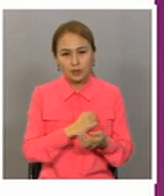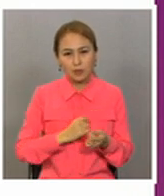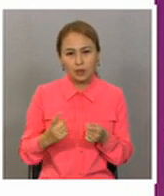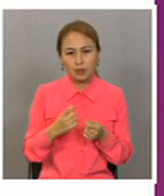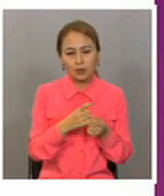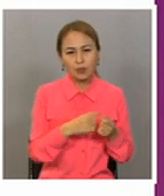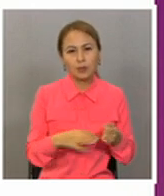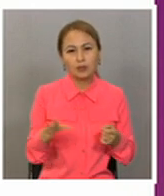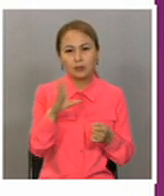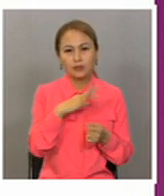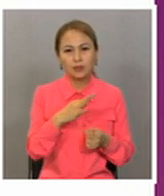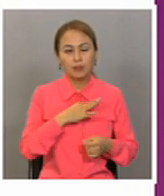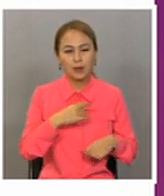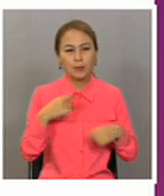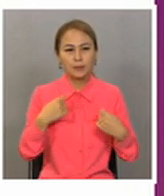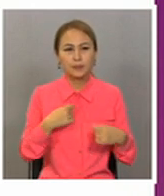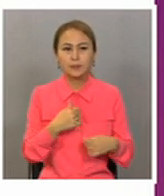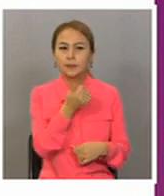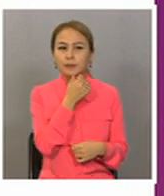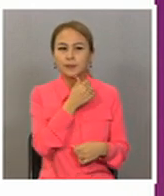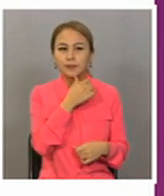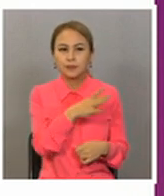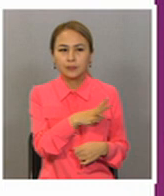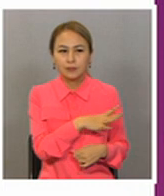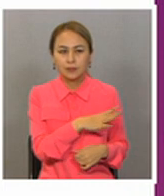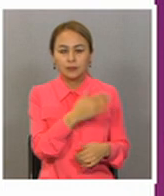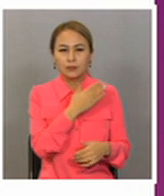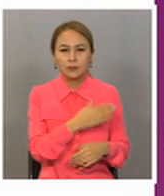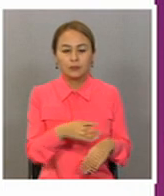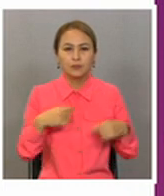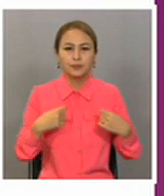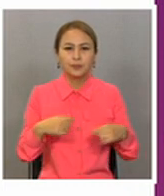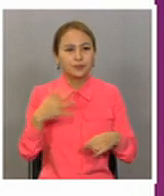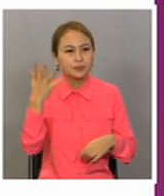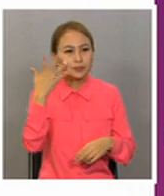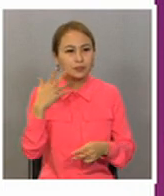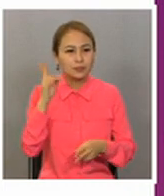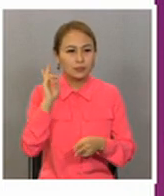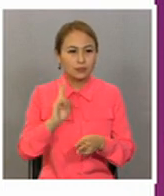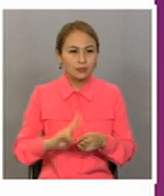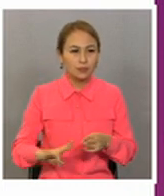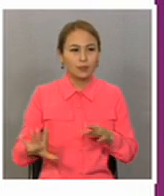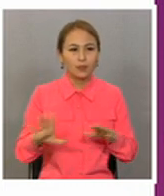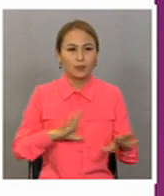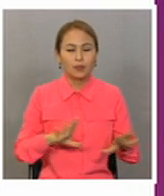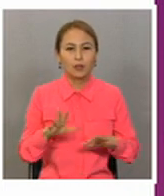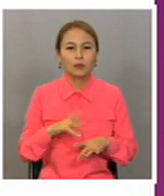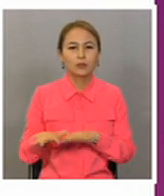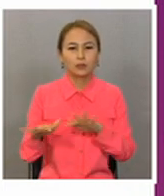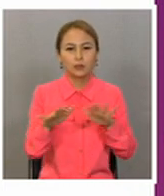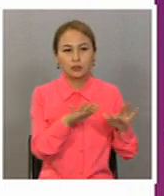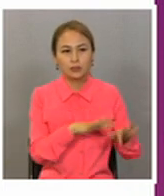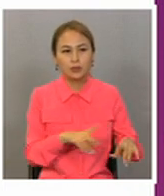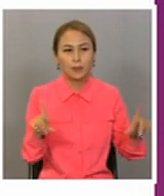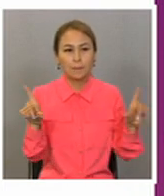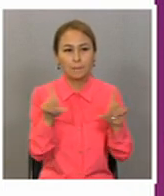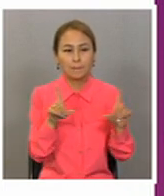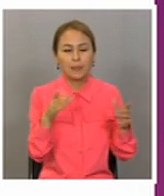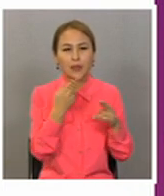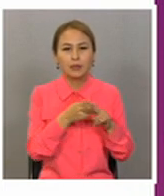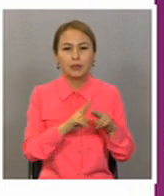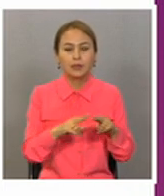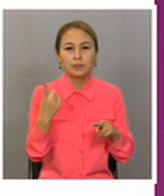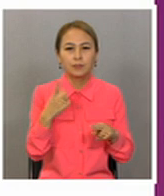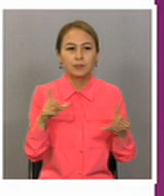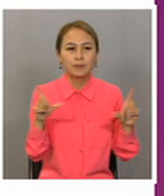орамалдарын базарға сатуға апарады. Орамалдарын сатып болған соң дүкен аралайды. Бір дүкеннен